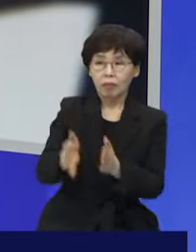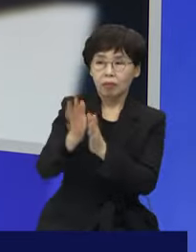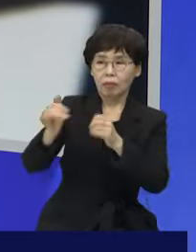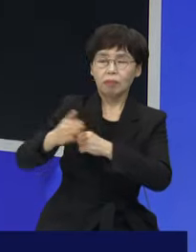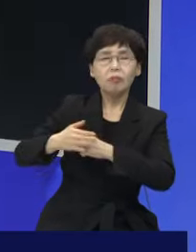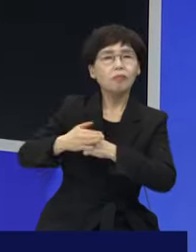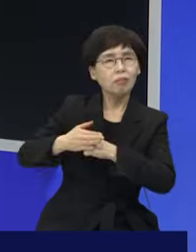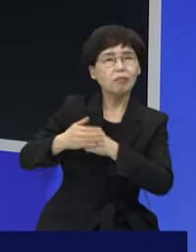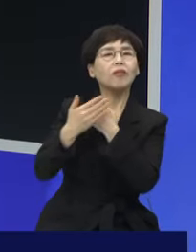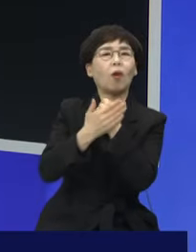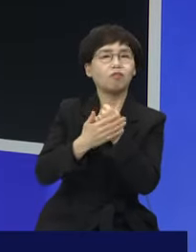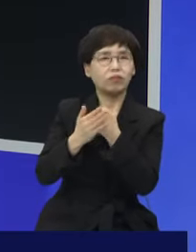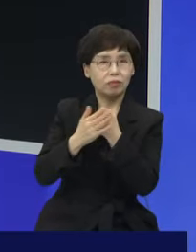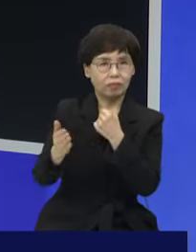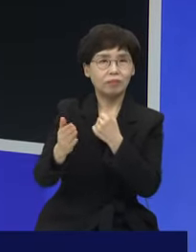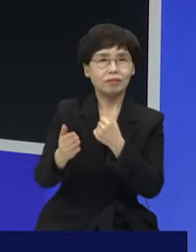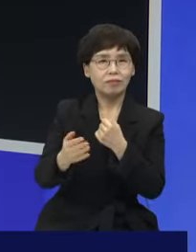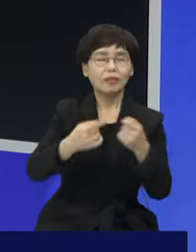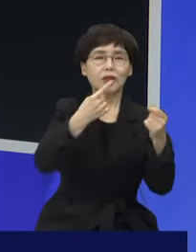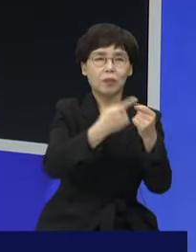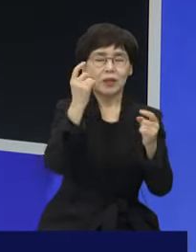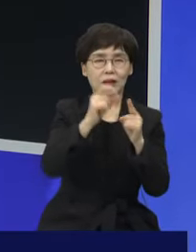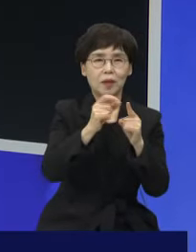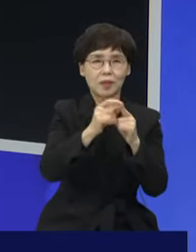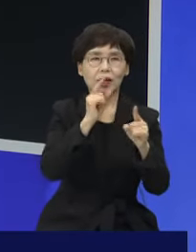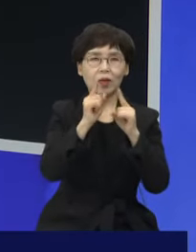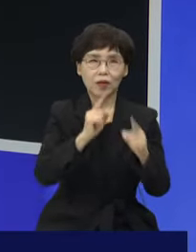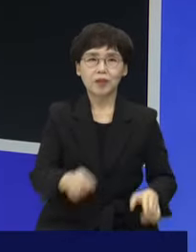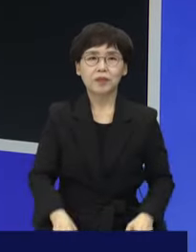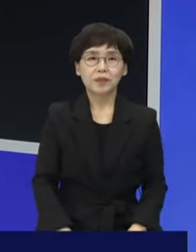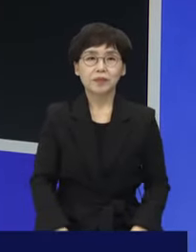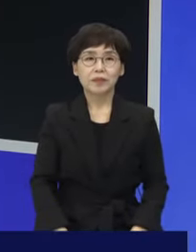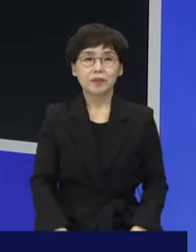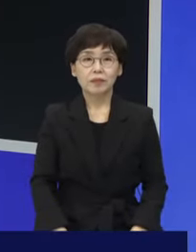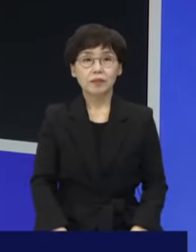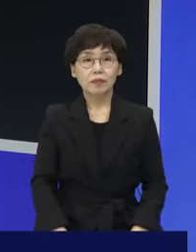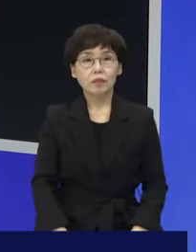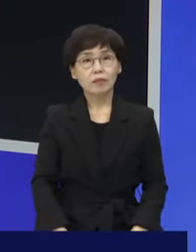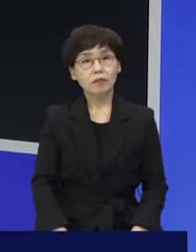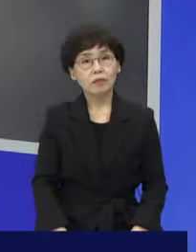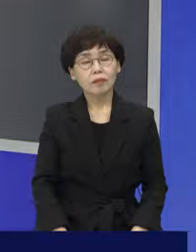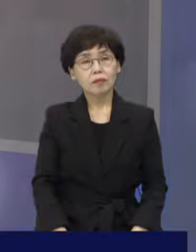도움 덕분이었다는데요. 우클릭 첫 번째 검색어는 보이스피싱 막은 영웅들입니다.